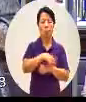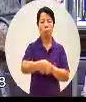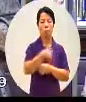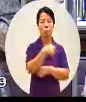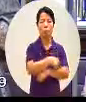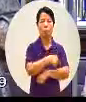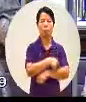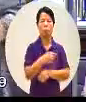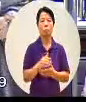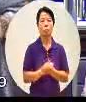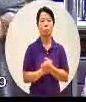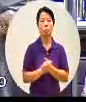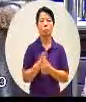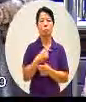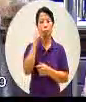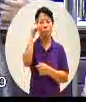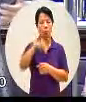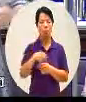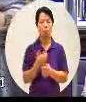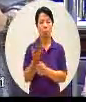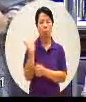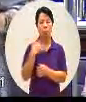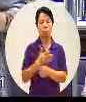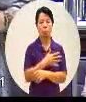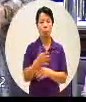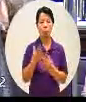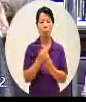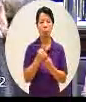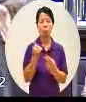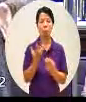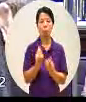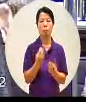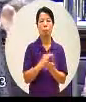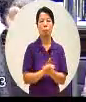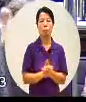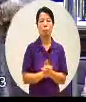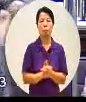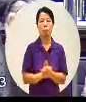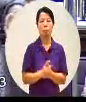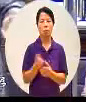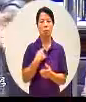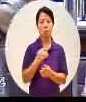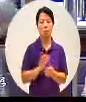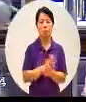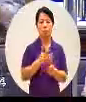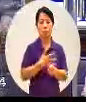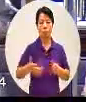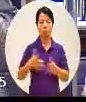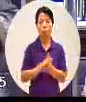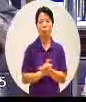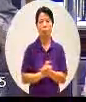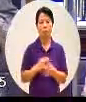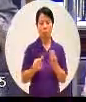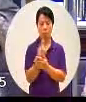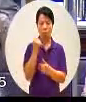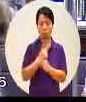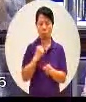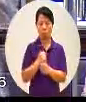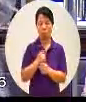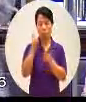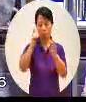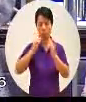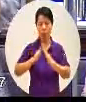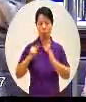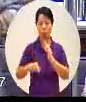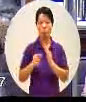吼、哦，我会感觉咱过去管区无合并，啊，变作讲伫迄个爱河的整治着做高雄市的，啊，但